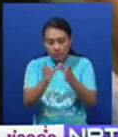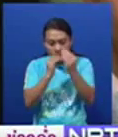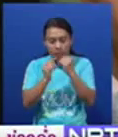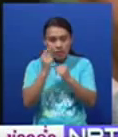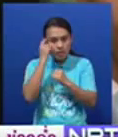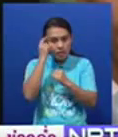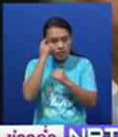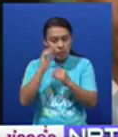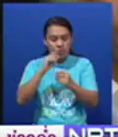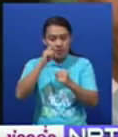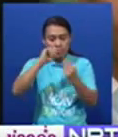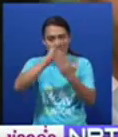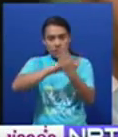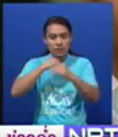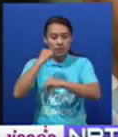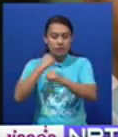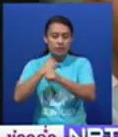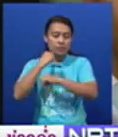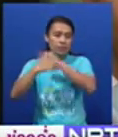เข้าใจไหม